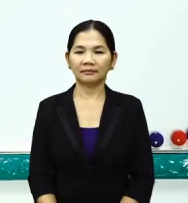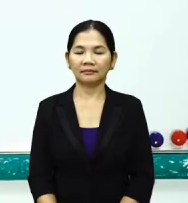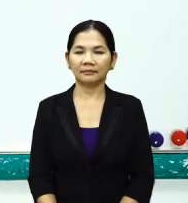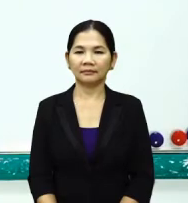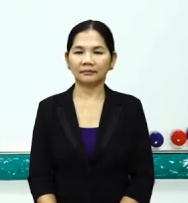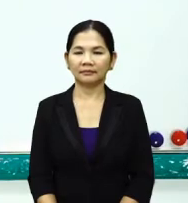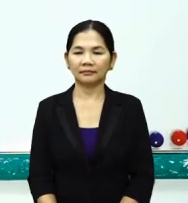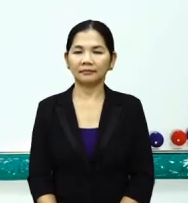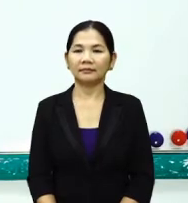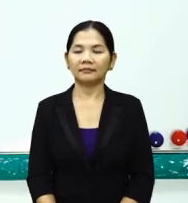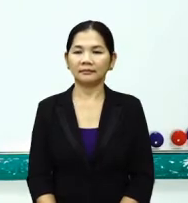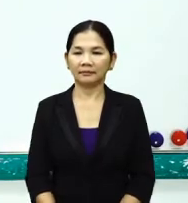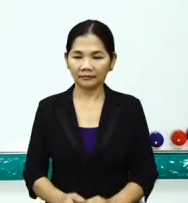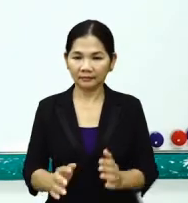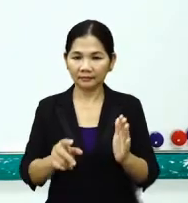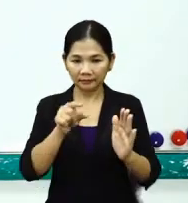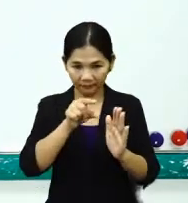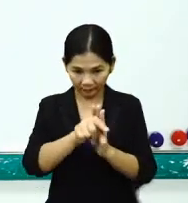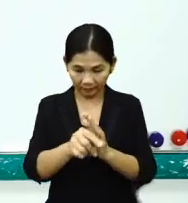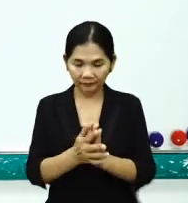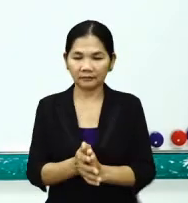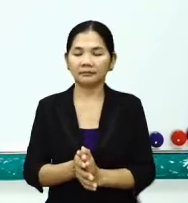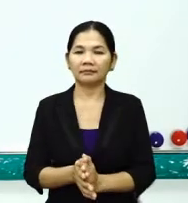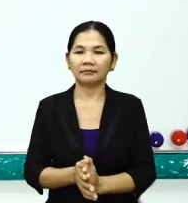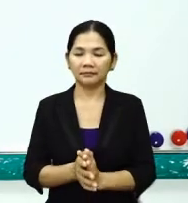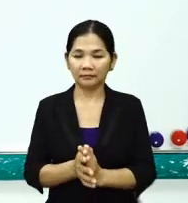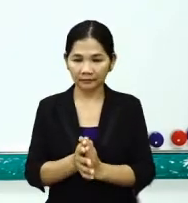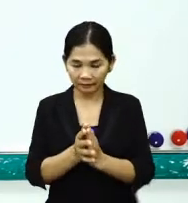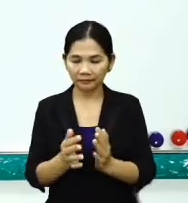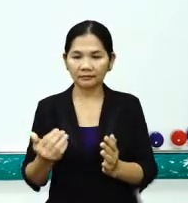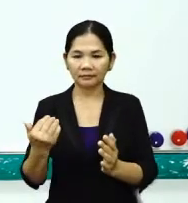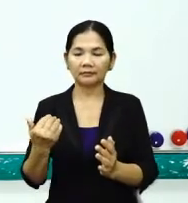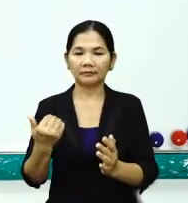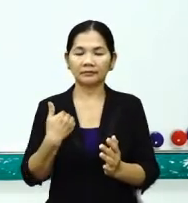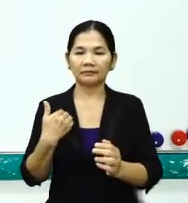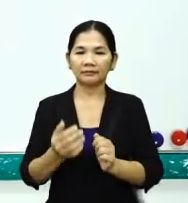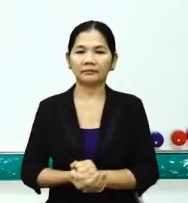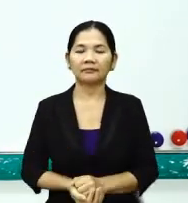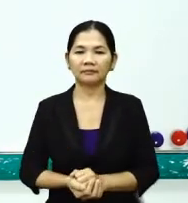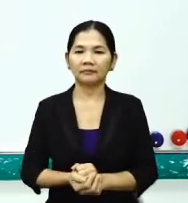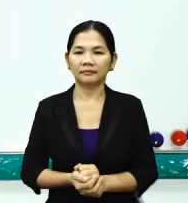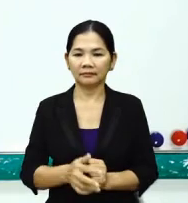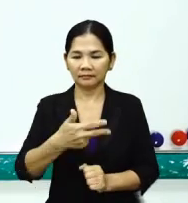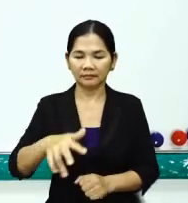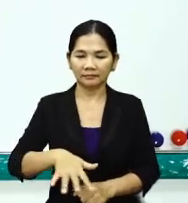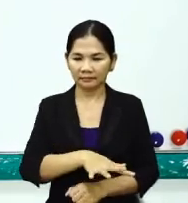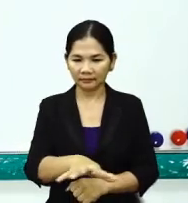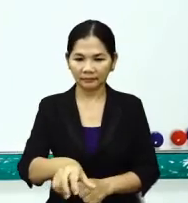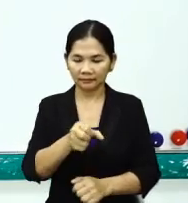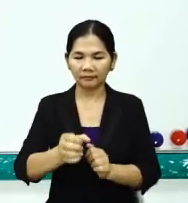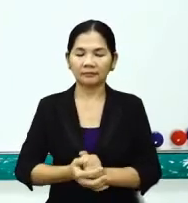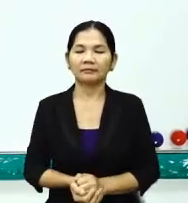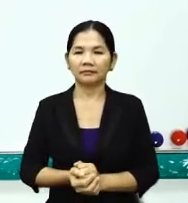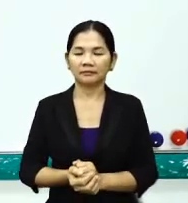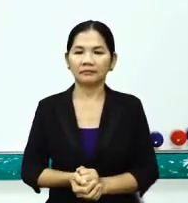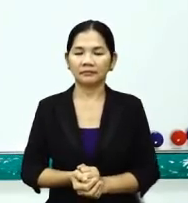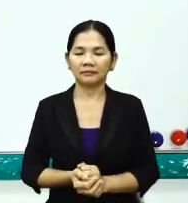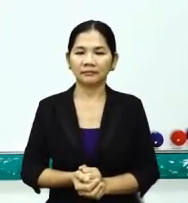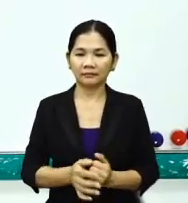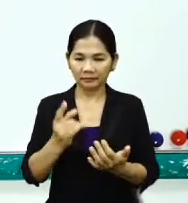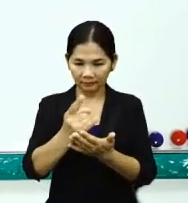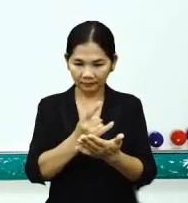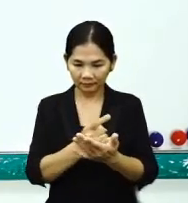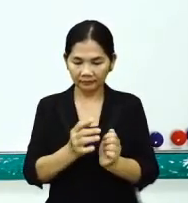Ta chẳng hạn lấy con ăn chùm lòng chướng chùm mùi nạ cừu tụng ọc này xem nè con á. Ta phía xa khmai